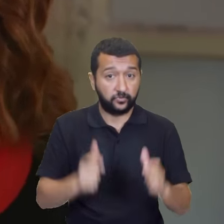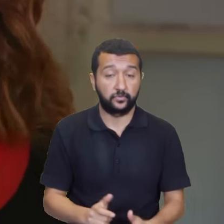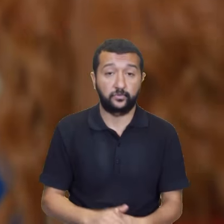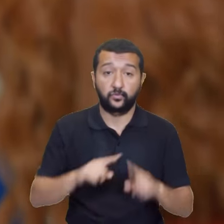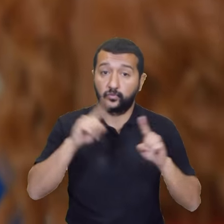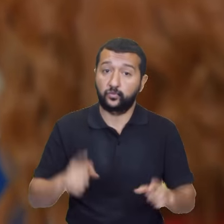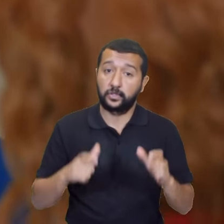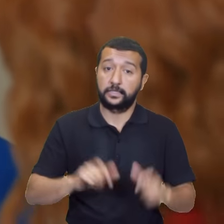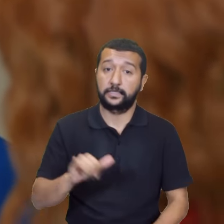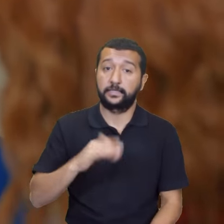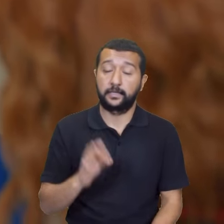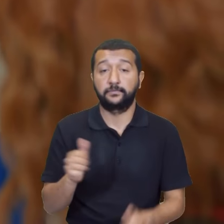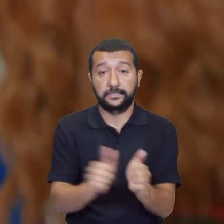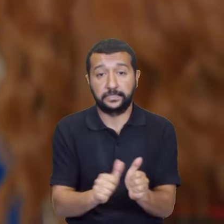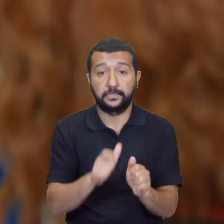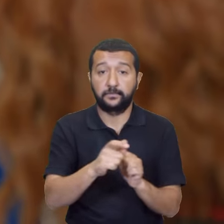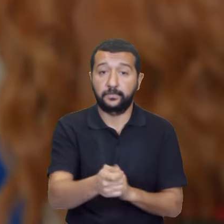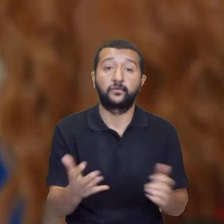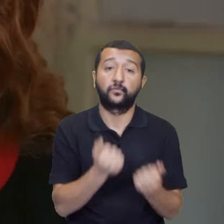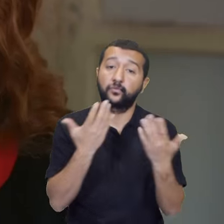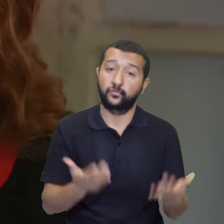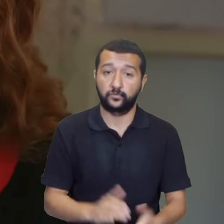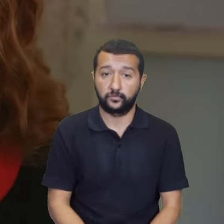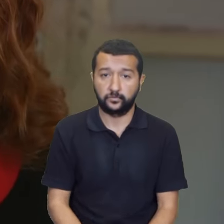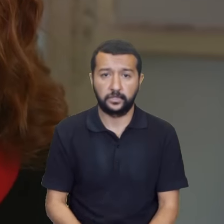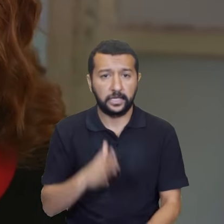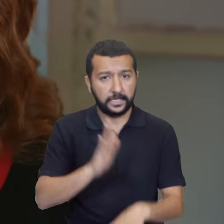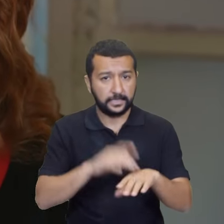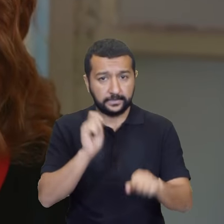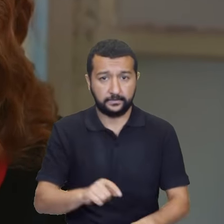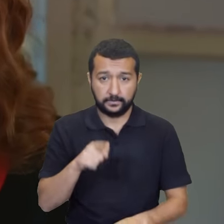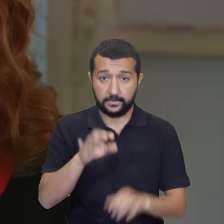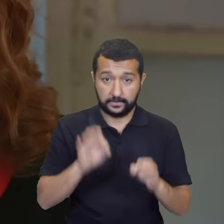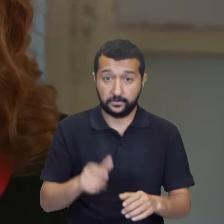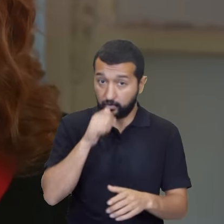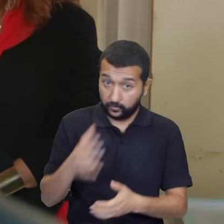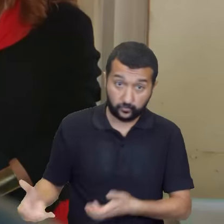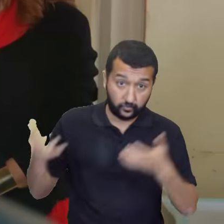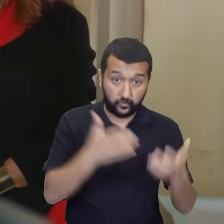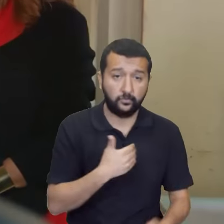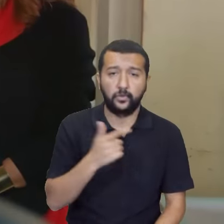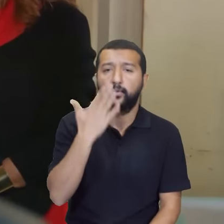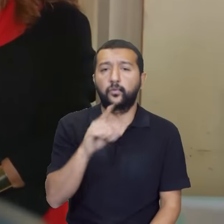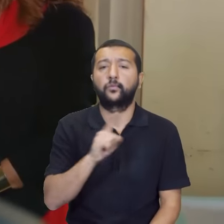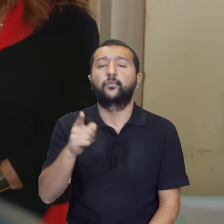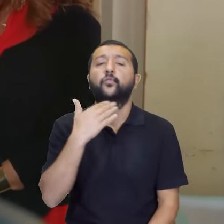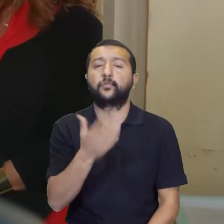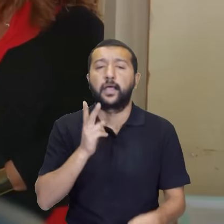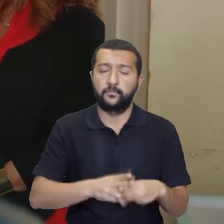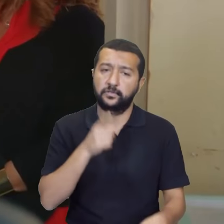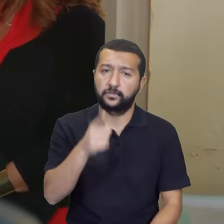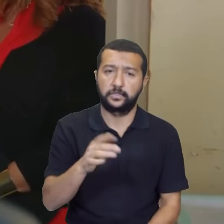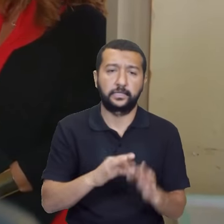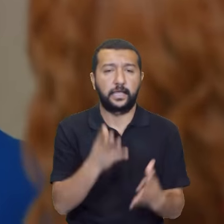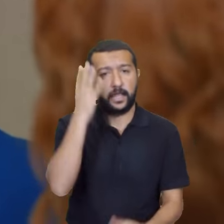Ha? Dükkan da yakın. Hem çırak parasından da kurtarırız. Nasıl yani? Damacana mı taşıyacağım ben? Yok canım. Hemen sen